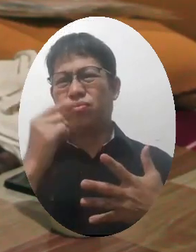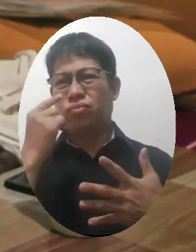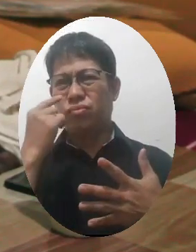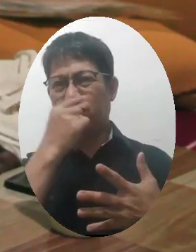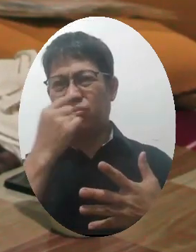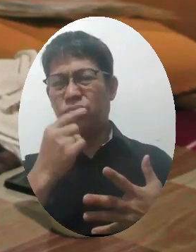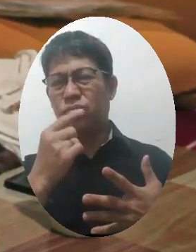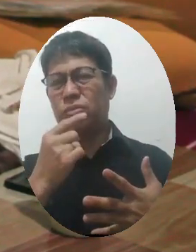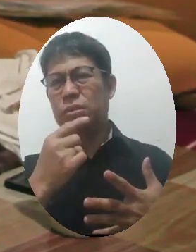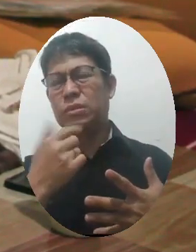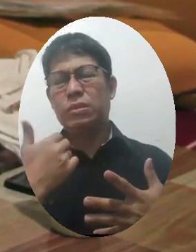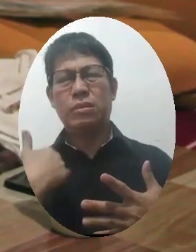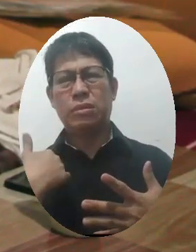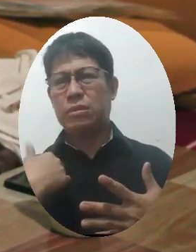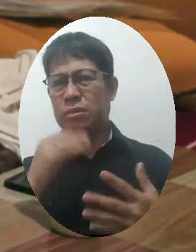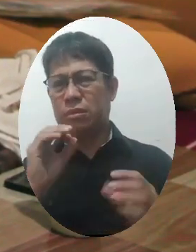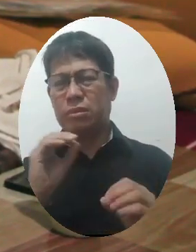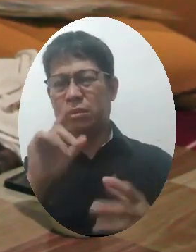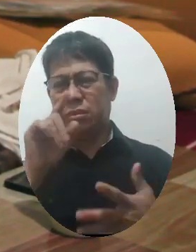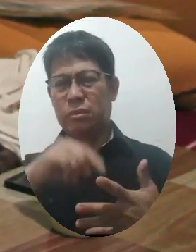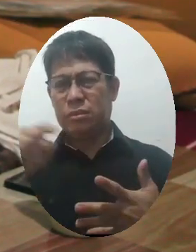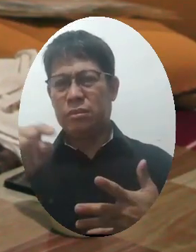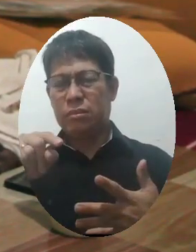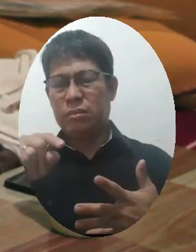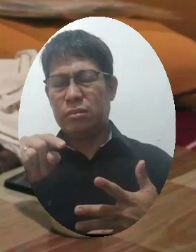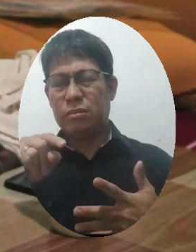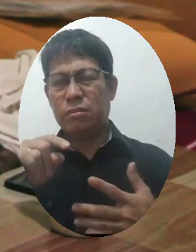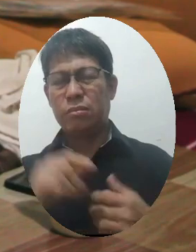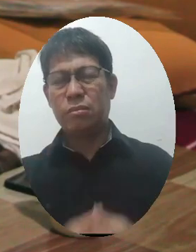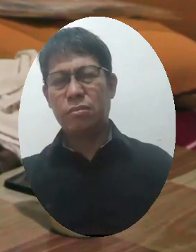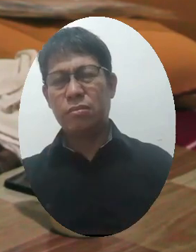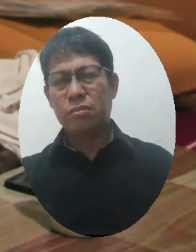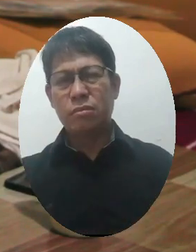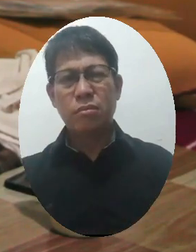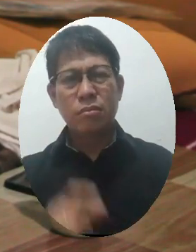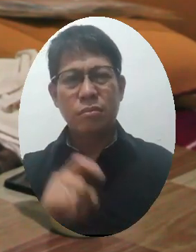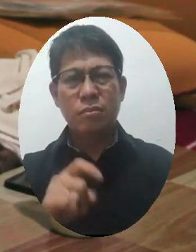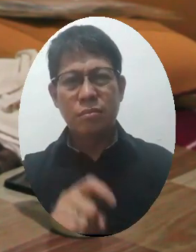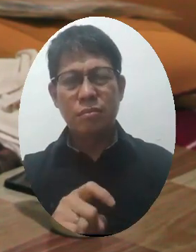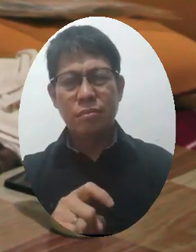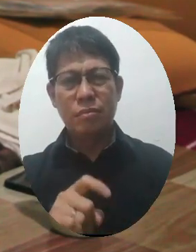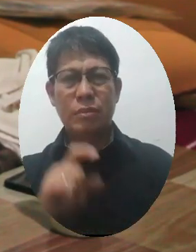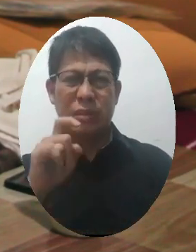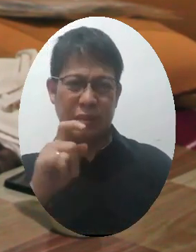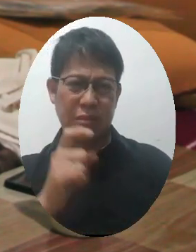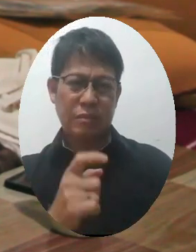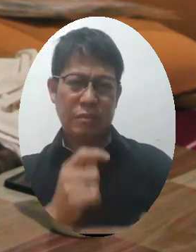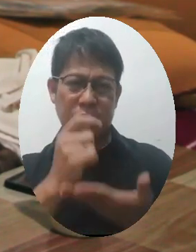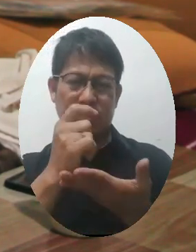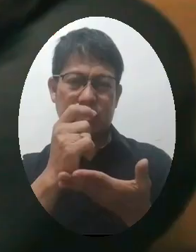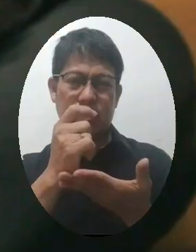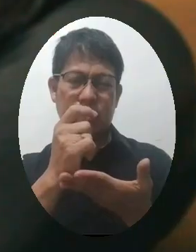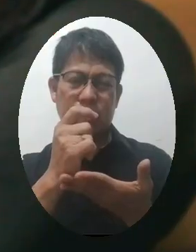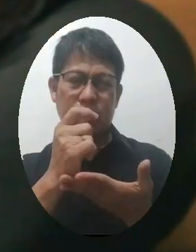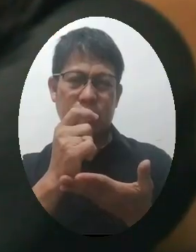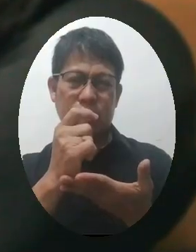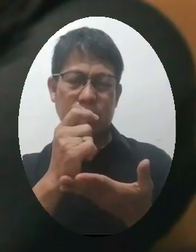hearing test, pero hindi po pa rin po napapagawa yun eh. Tapos, kailangan din po niya ng